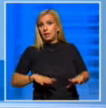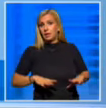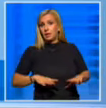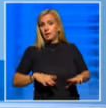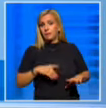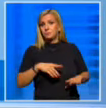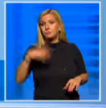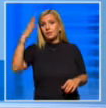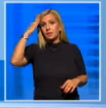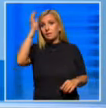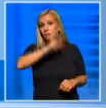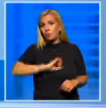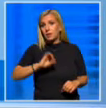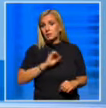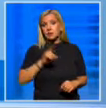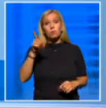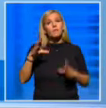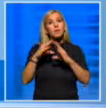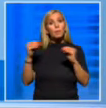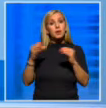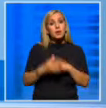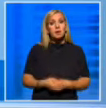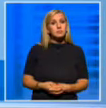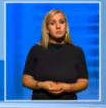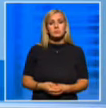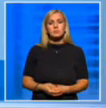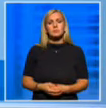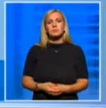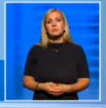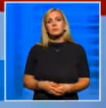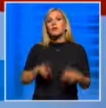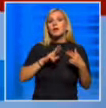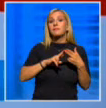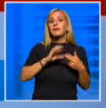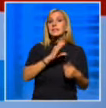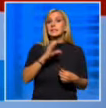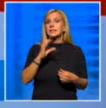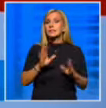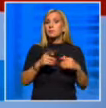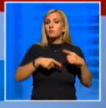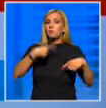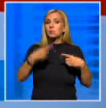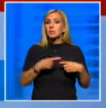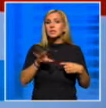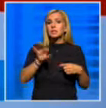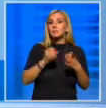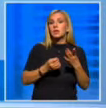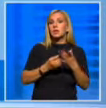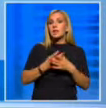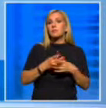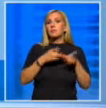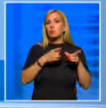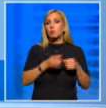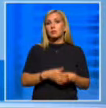всичките? Ето сега да. ВСС Румъния... започват отново процедура за избор на главен прокурор. Да,